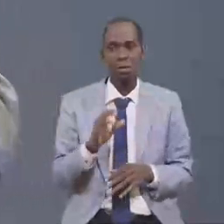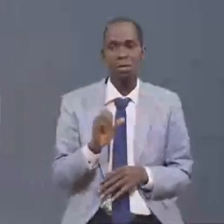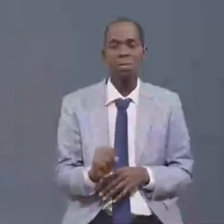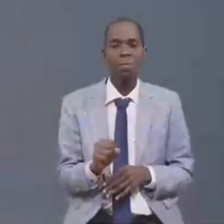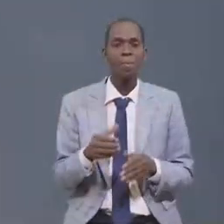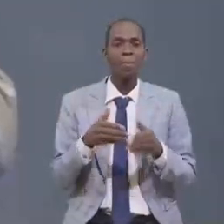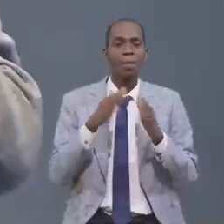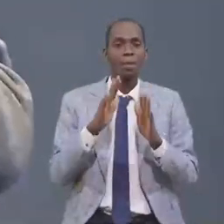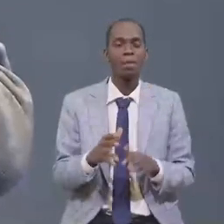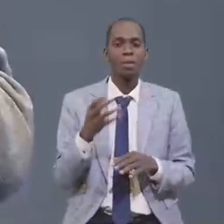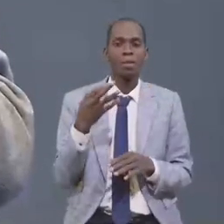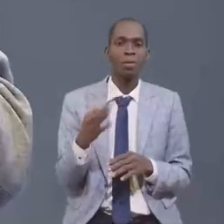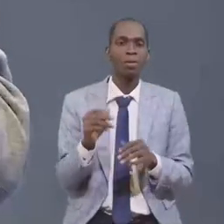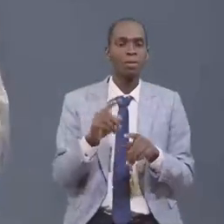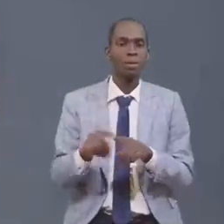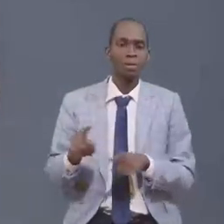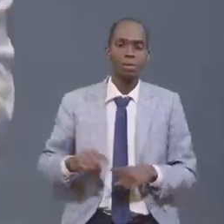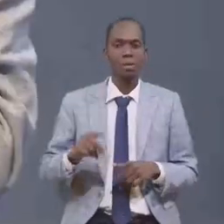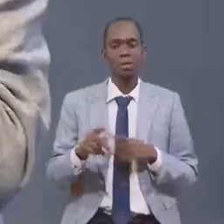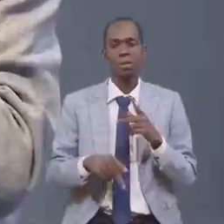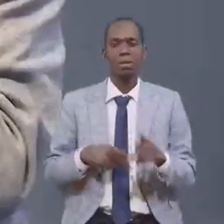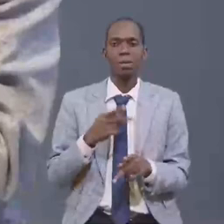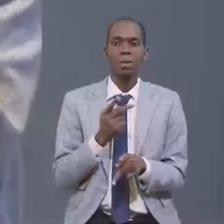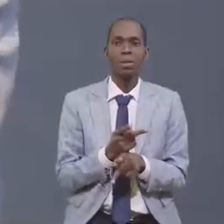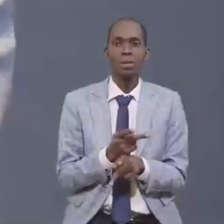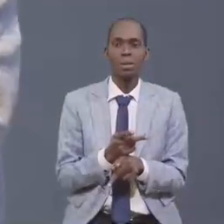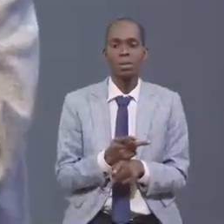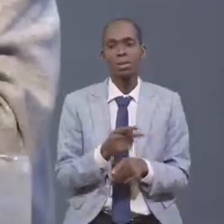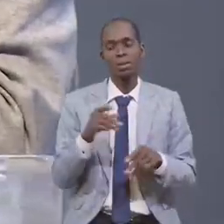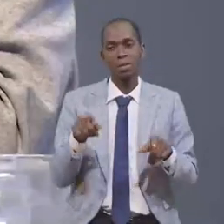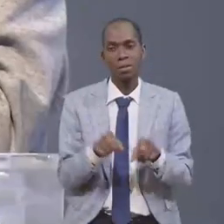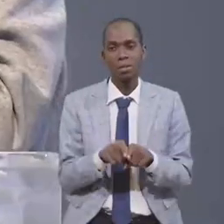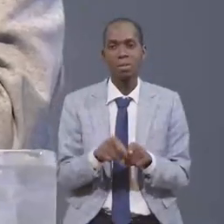leaders de toutes catégories. Et comme vous êtes là,